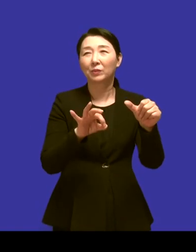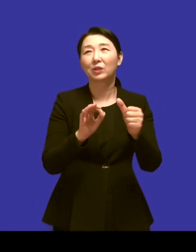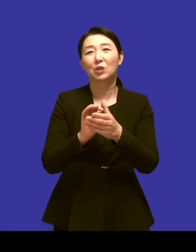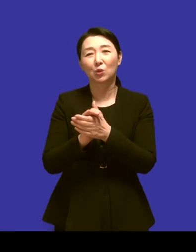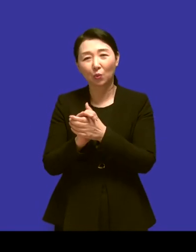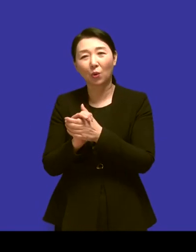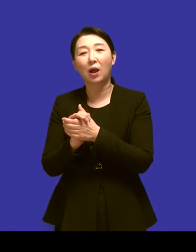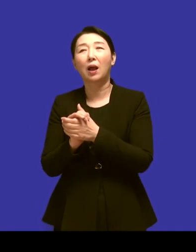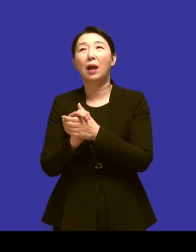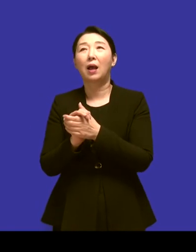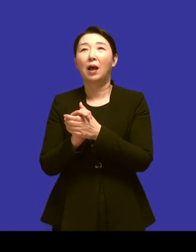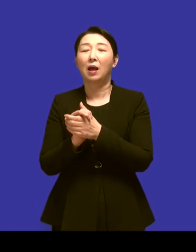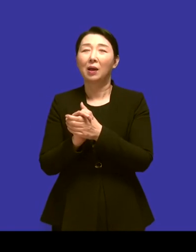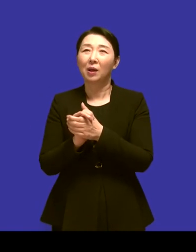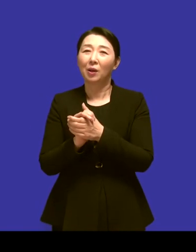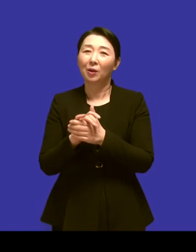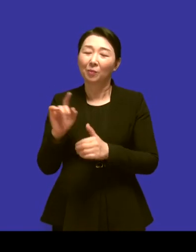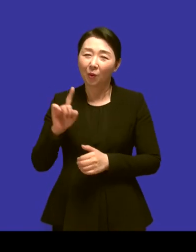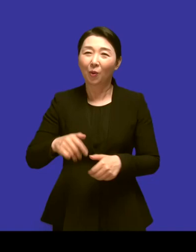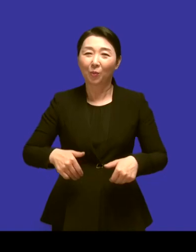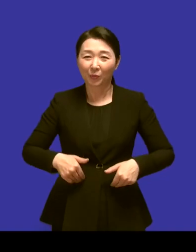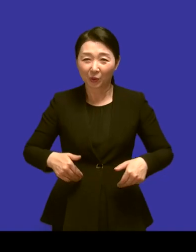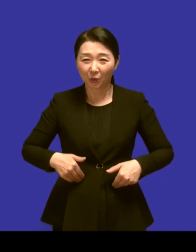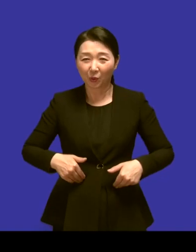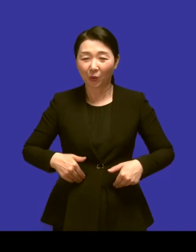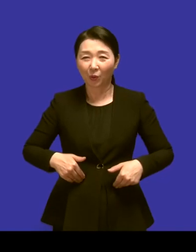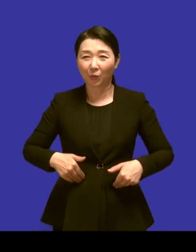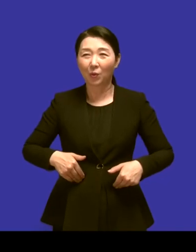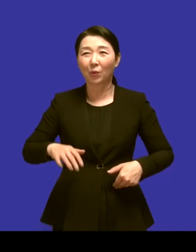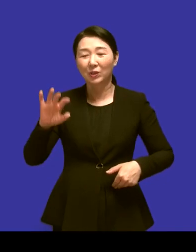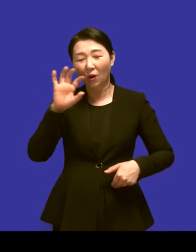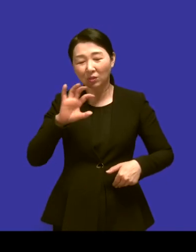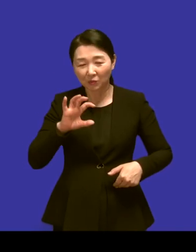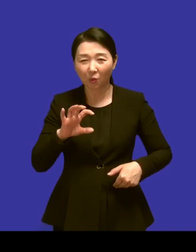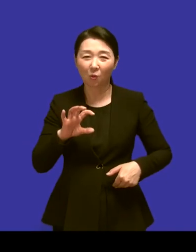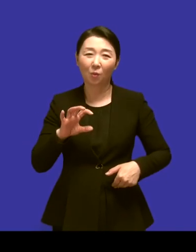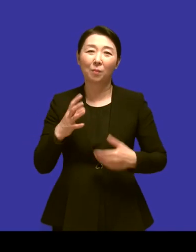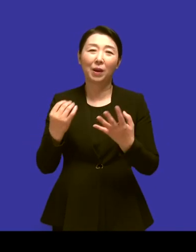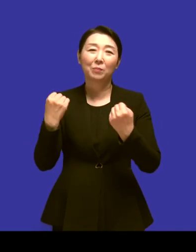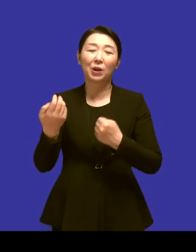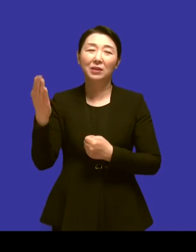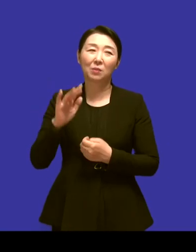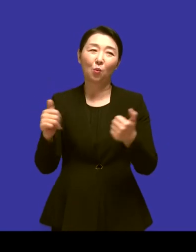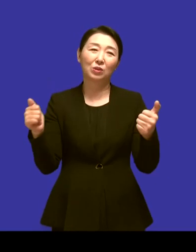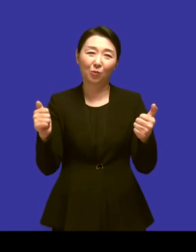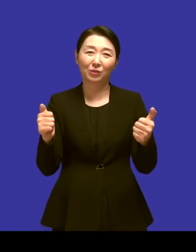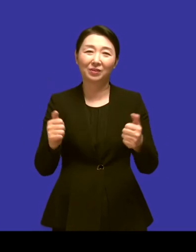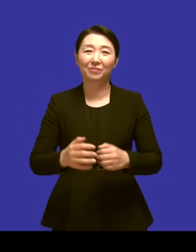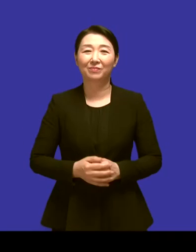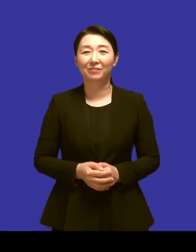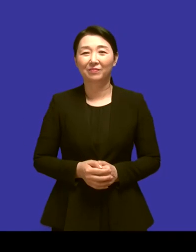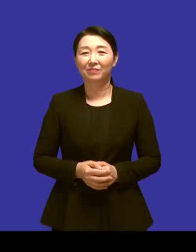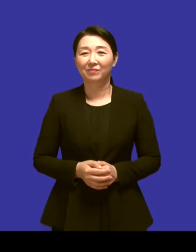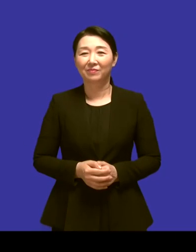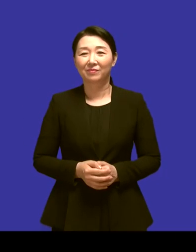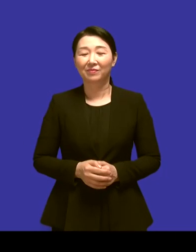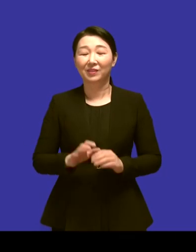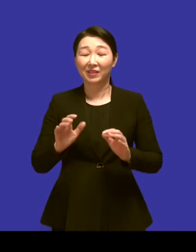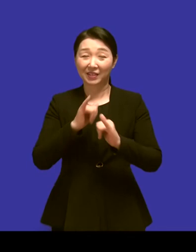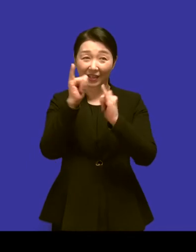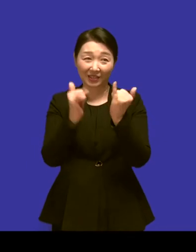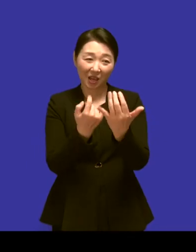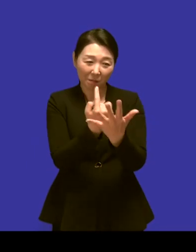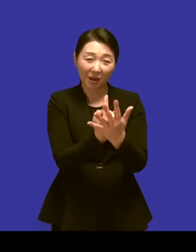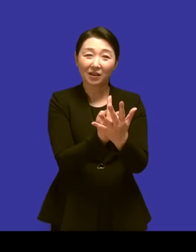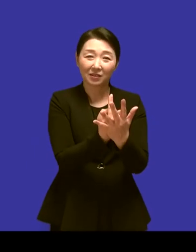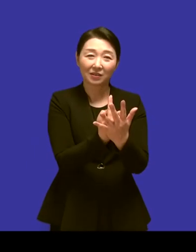20%여야 되는데 거의 50-50을 이루었었던 시절이었던 것 같아서 감사했었습니다. 이제 세상 밖으로 나와서